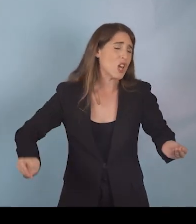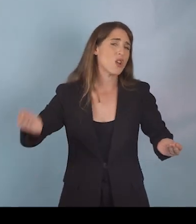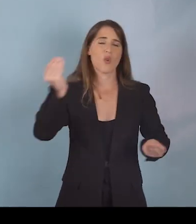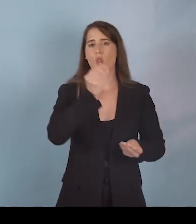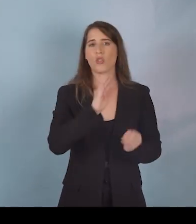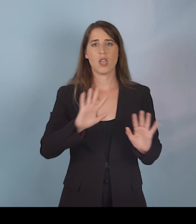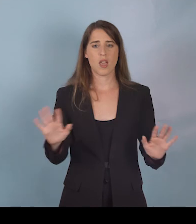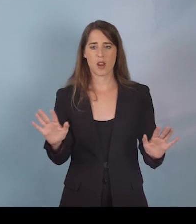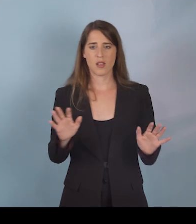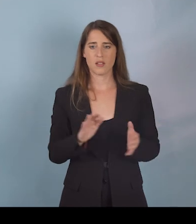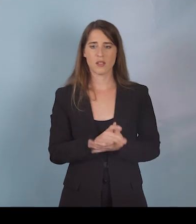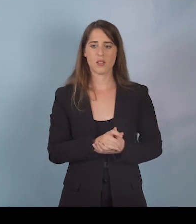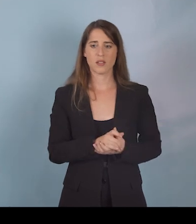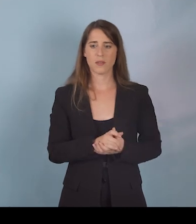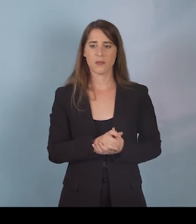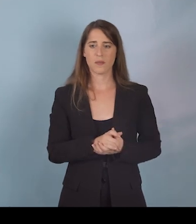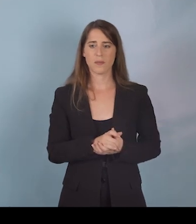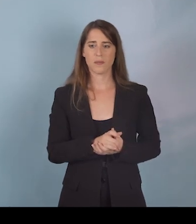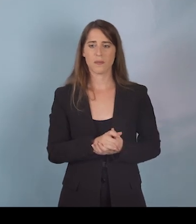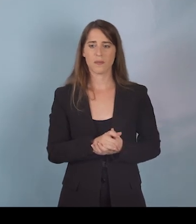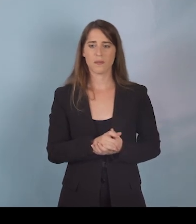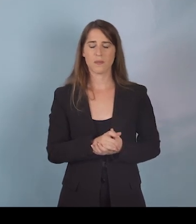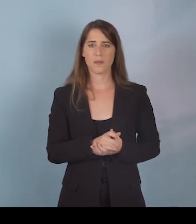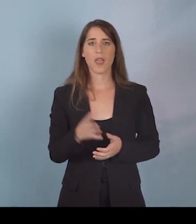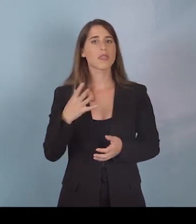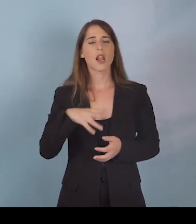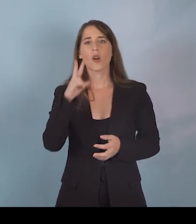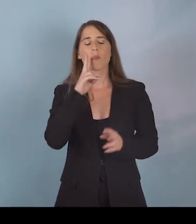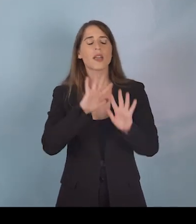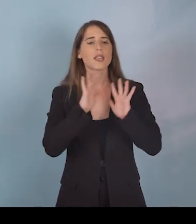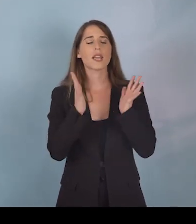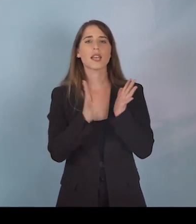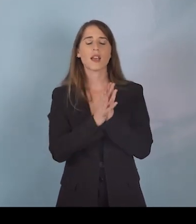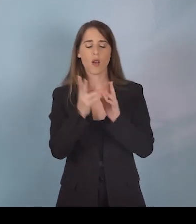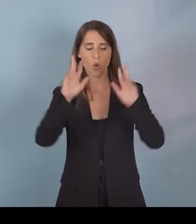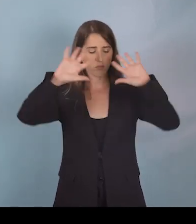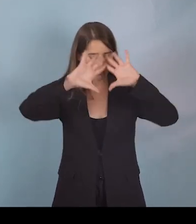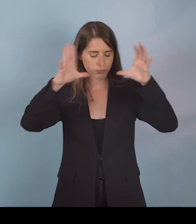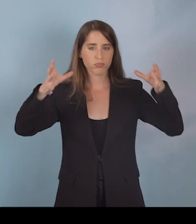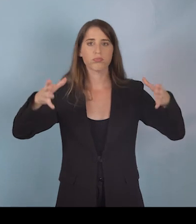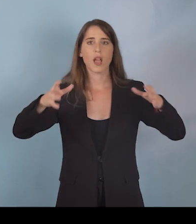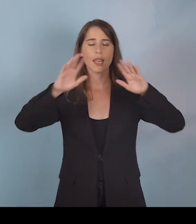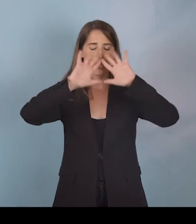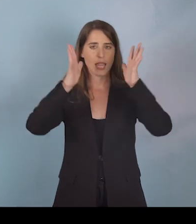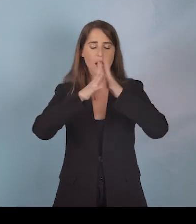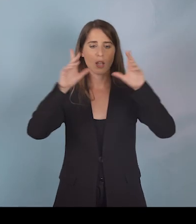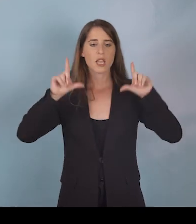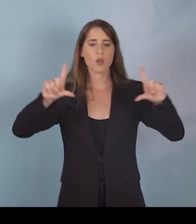περιστατικά όπου έχει χρειαστεί να βοηθήσουμε, όπου ακουγόντουσαν τέτοιες ερωτήσεις και πολύ πολύ χειρότερες από αυτά που